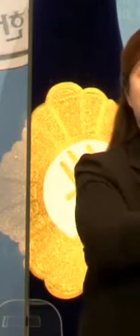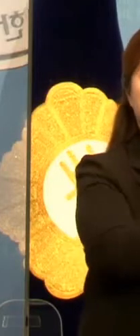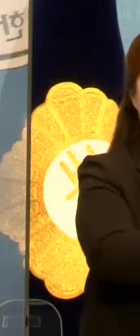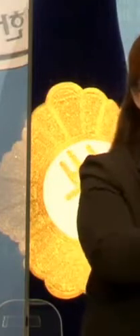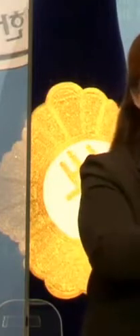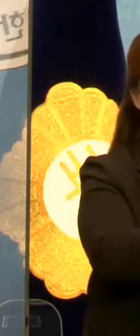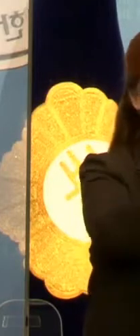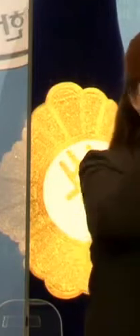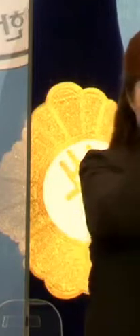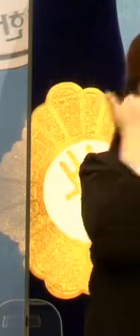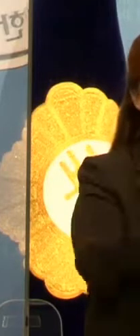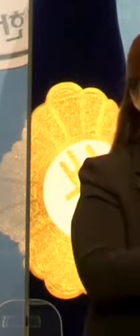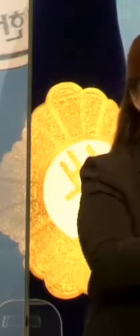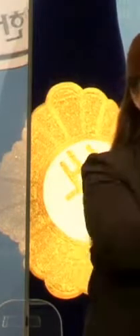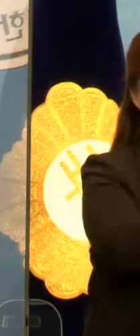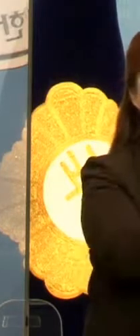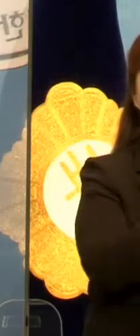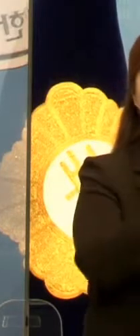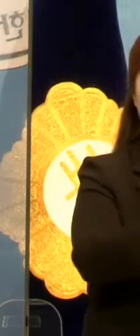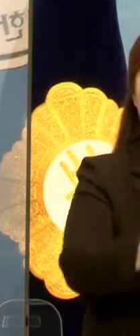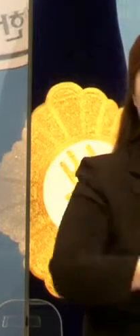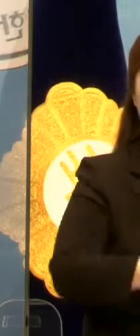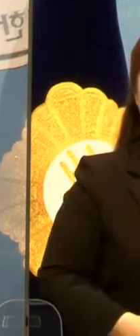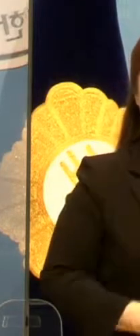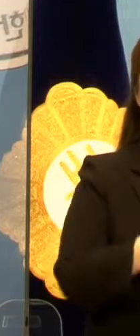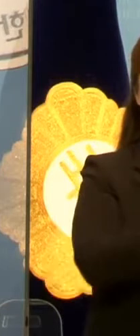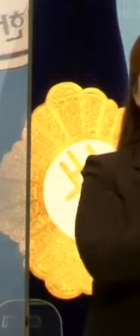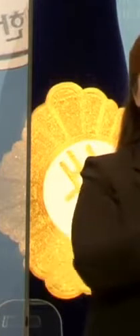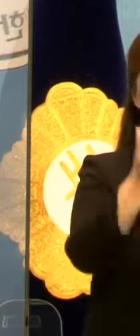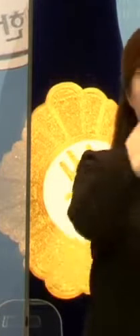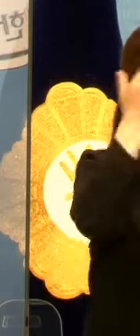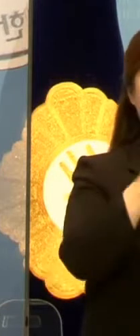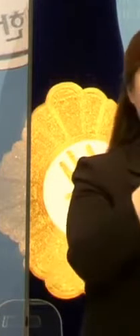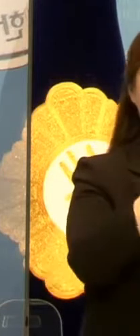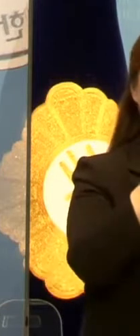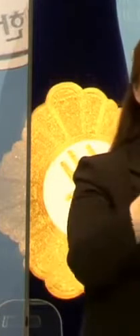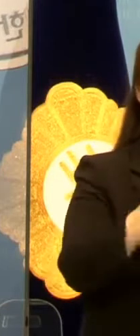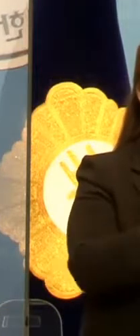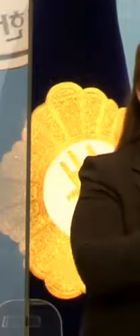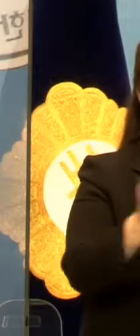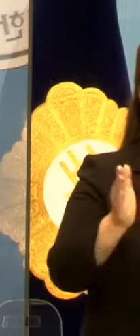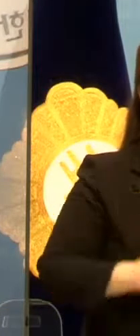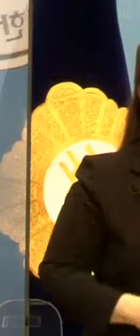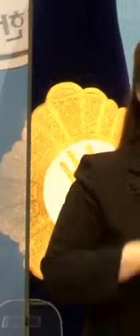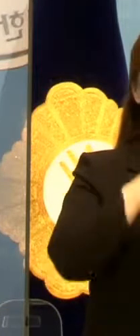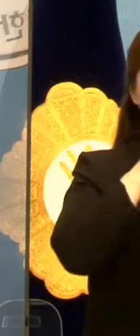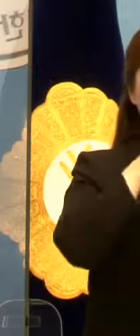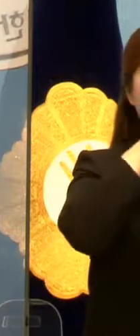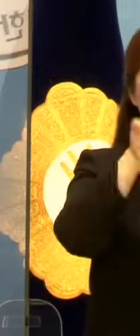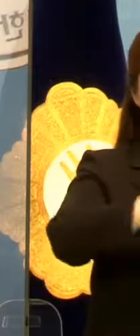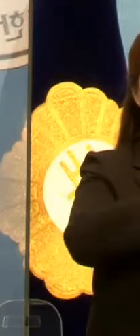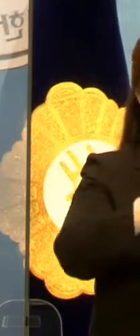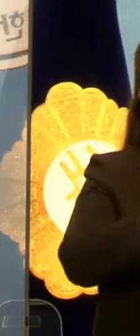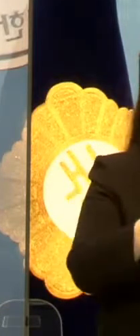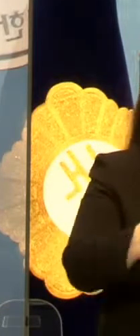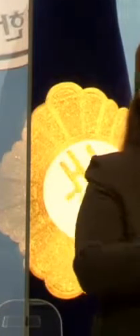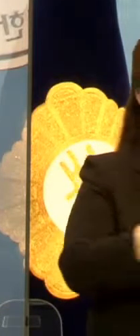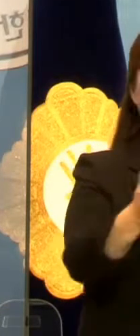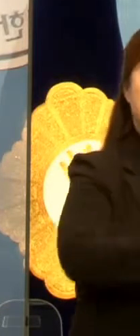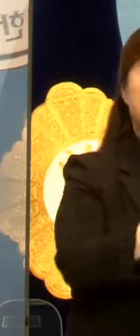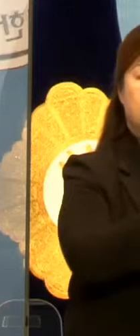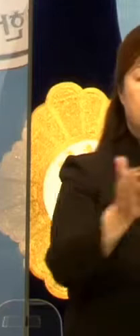성장을 돕고자 합니다 그 시작을 청년 치 f 가해 내도록 하겠습니다 실제로 현재 당내 혁신 이어 내가